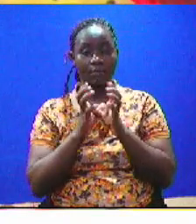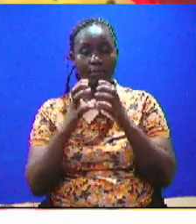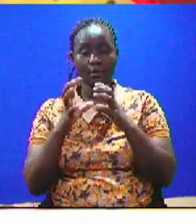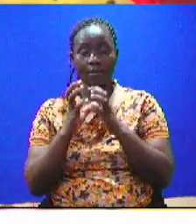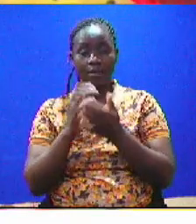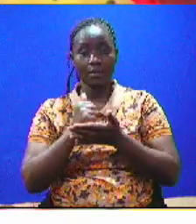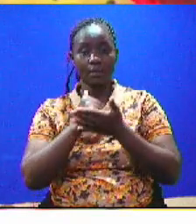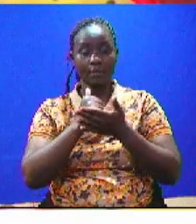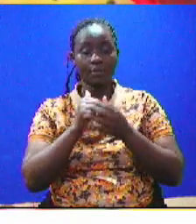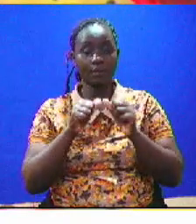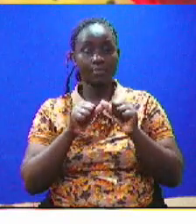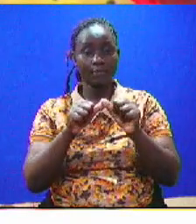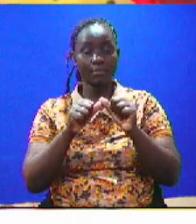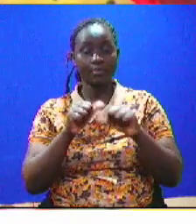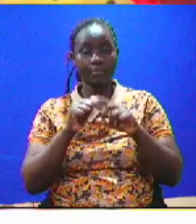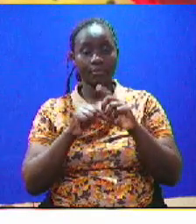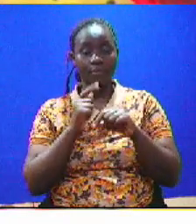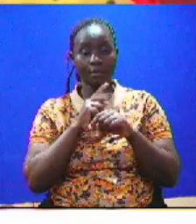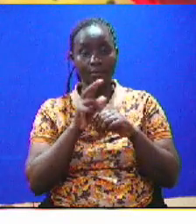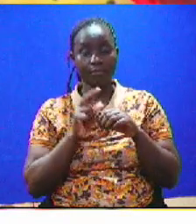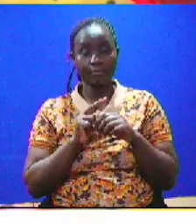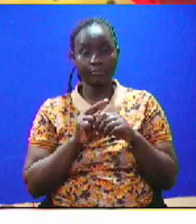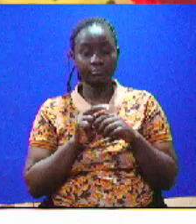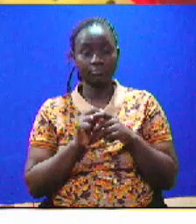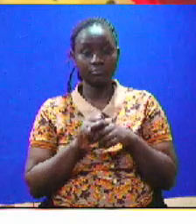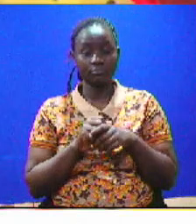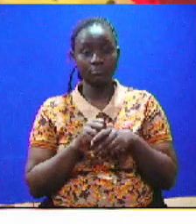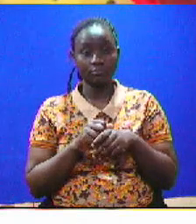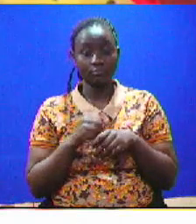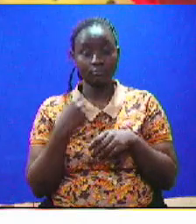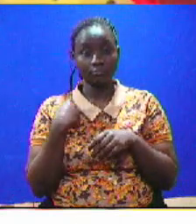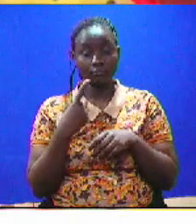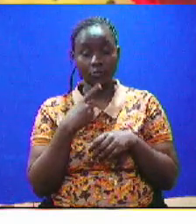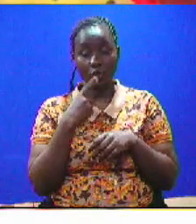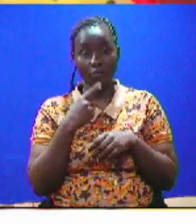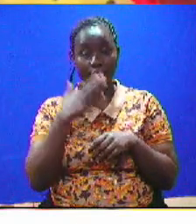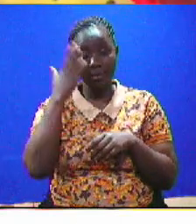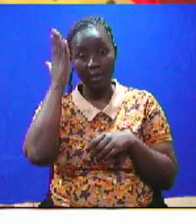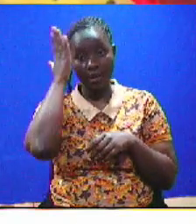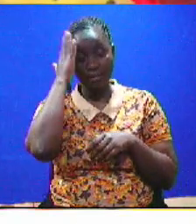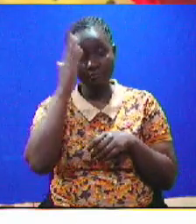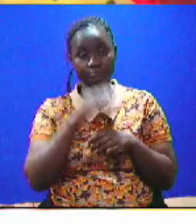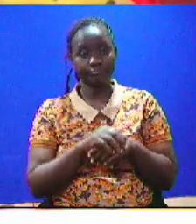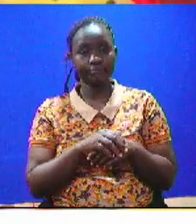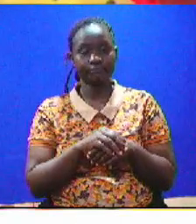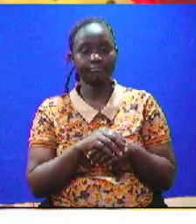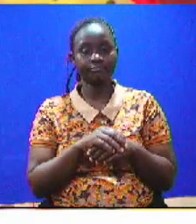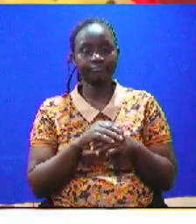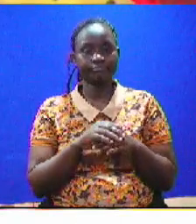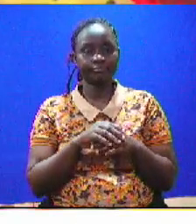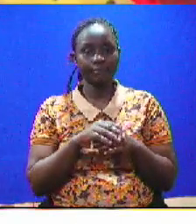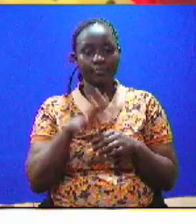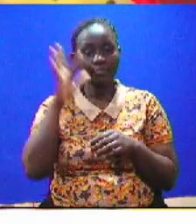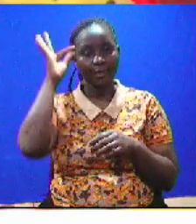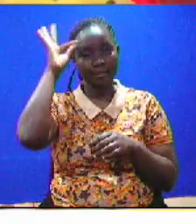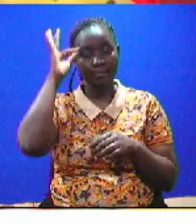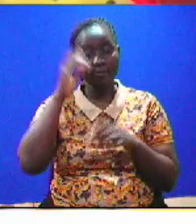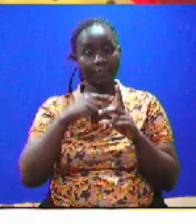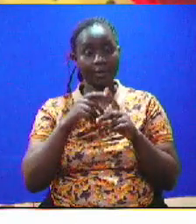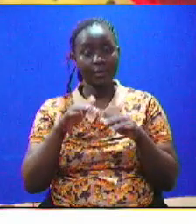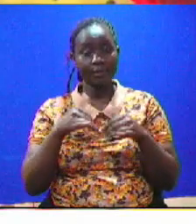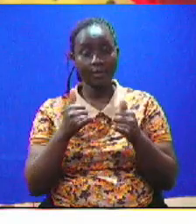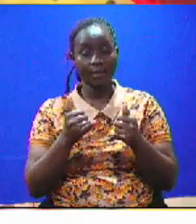bakonya kwe gendere ya nigo omo oyomo oyumekainu na Joshua Nyarenchi Foundation ose kiombe ya Joshua Nyarenchi